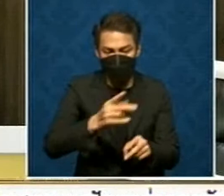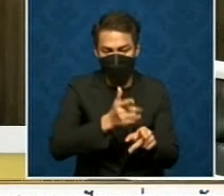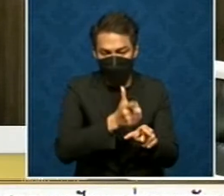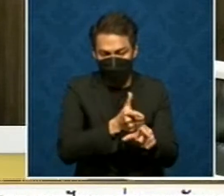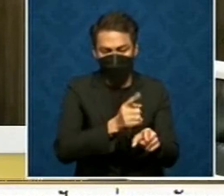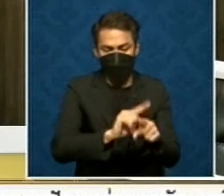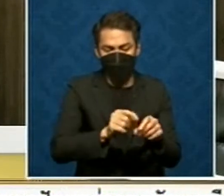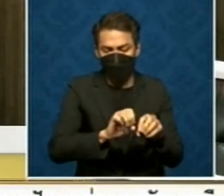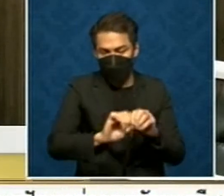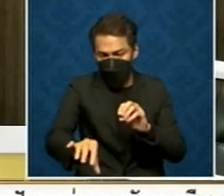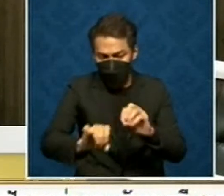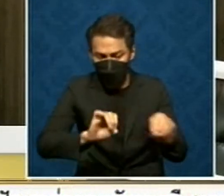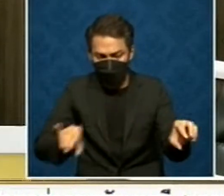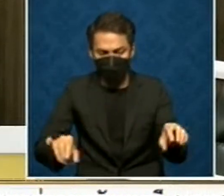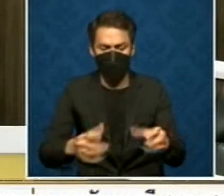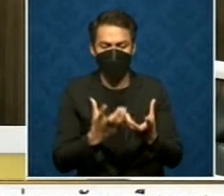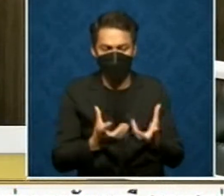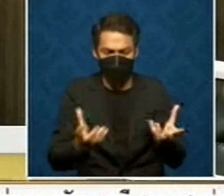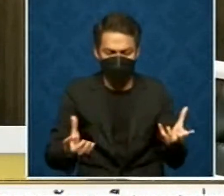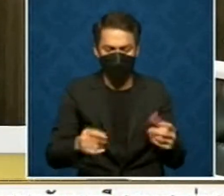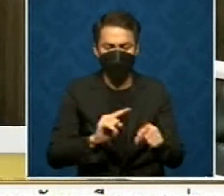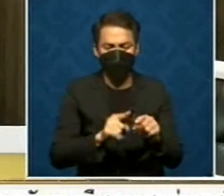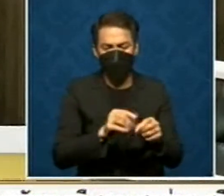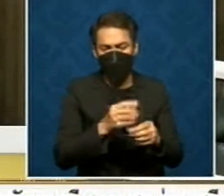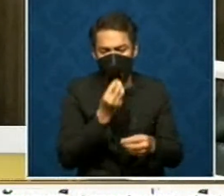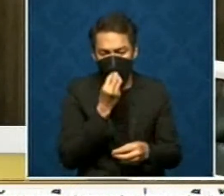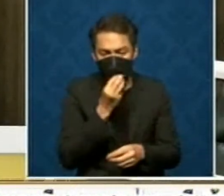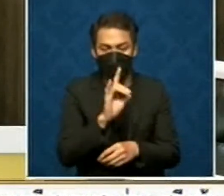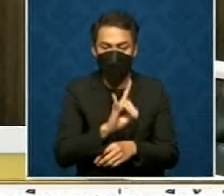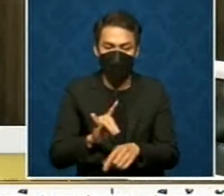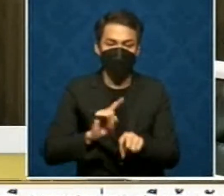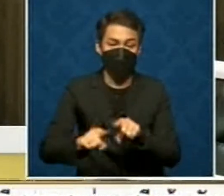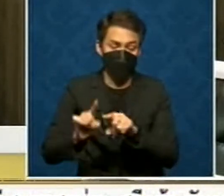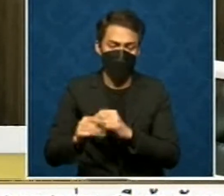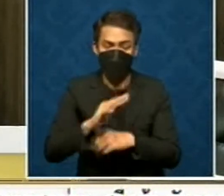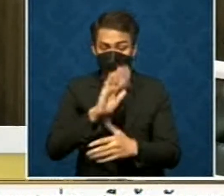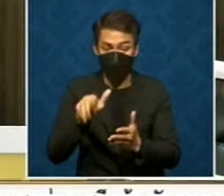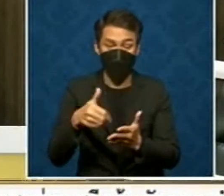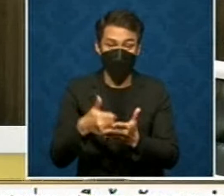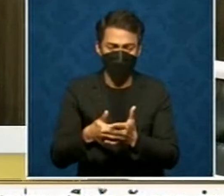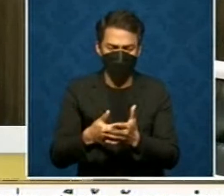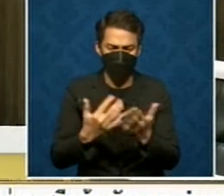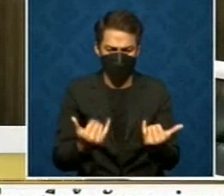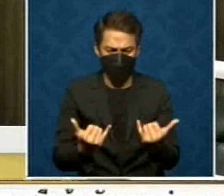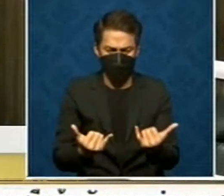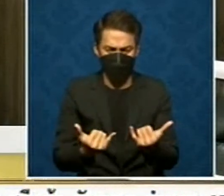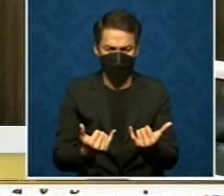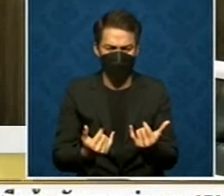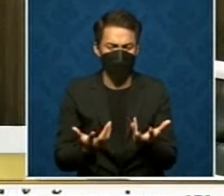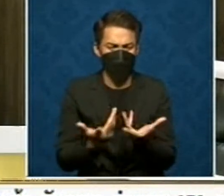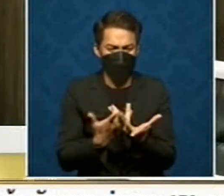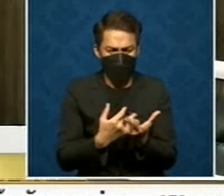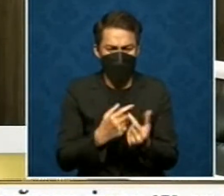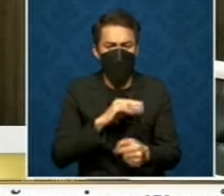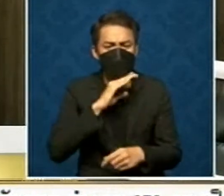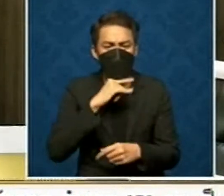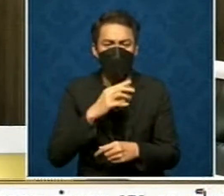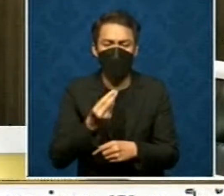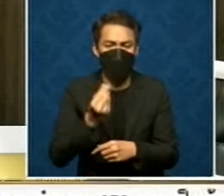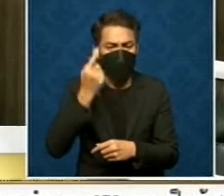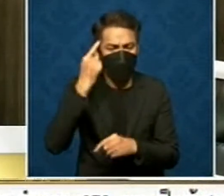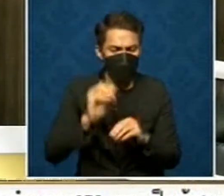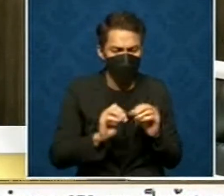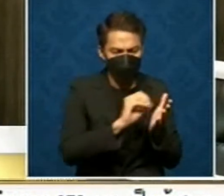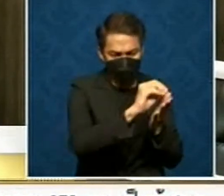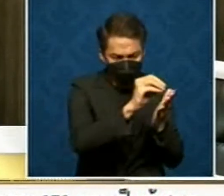ายสุกรณ์ะผลิภัสุกรณ์ตอนนี้เราไมมข้อมลใมอวตลงแล้ประเทศไยมีหมูเทาไ่ว่งจากจัหวดไหนไปจัหวดไหนบ้าง